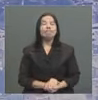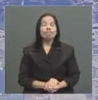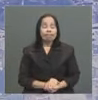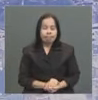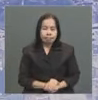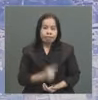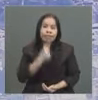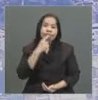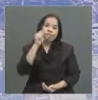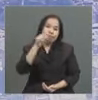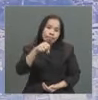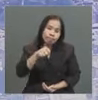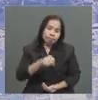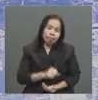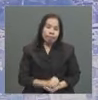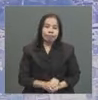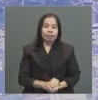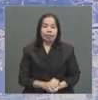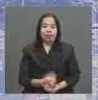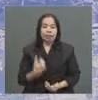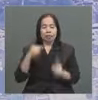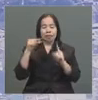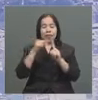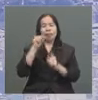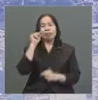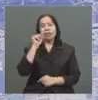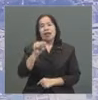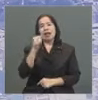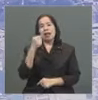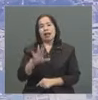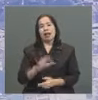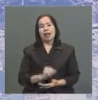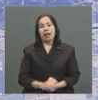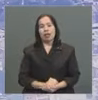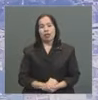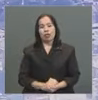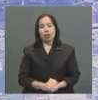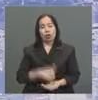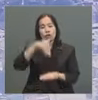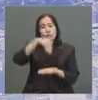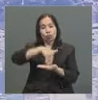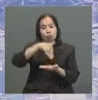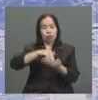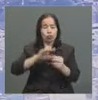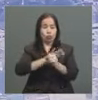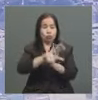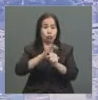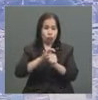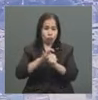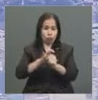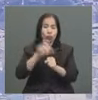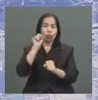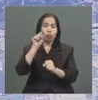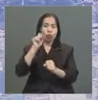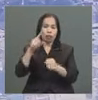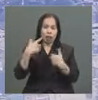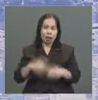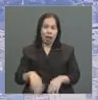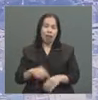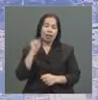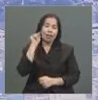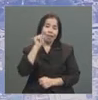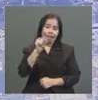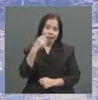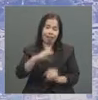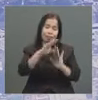ครับคำสั่งของทางสบค.ออกไปแล้วก็นำไปสู่การแปลงเป็นการปฏิบัติโด